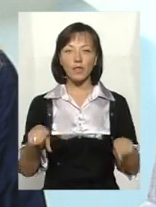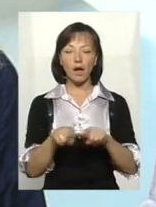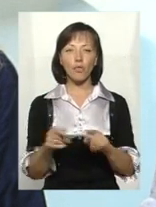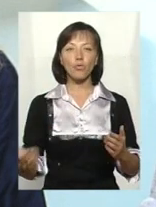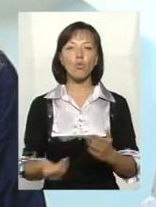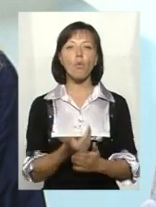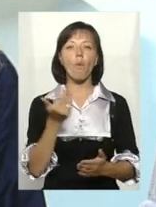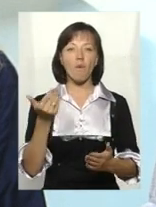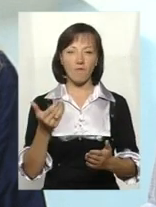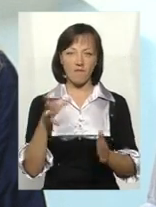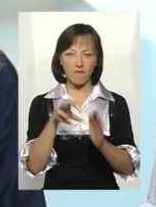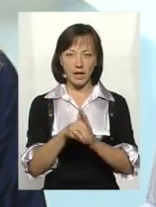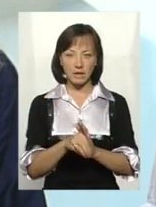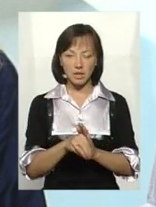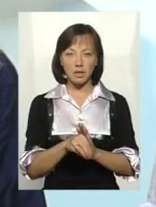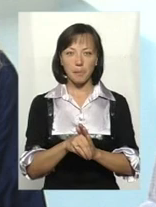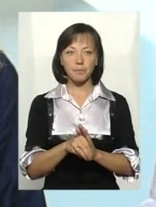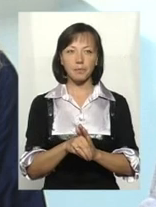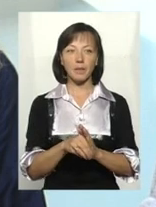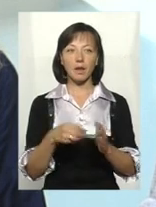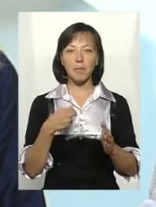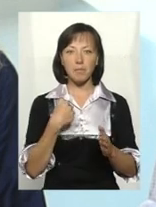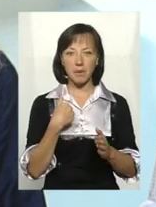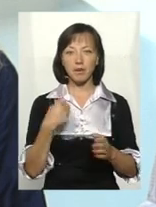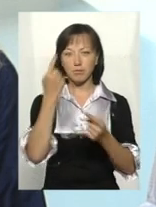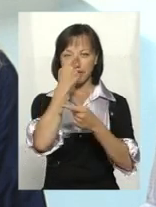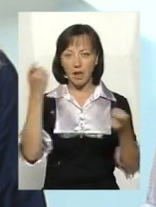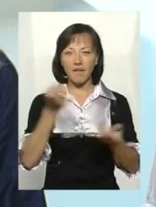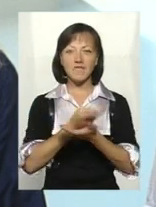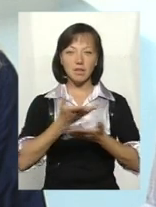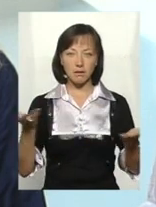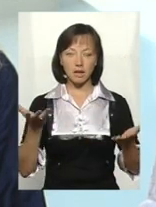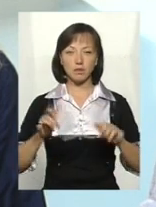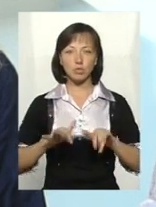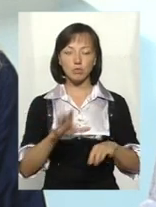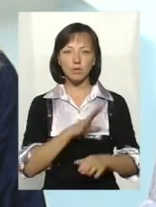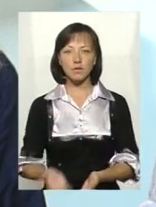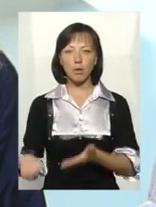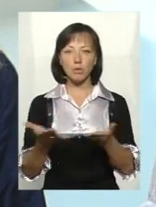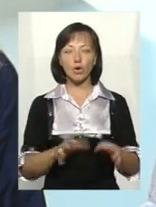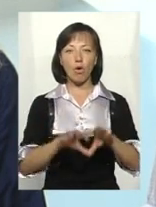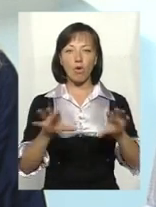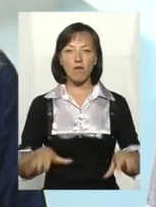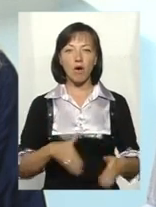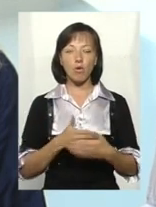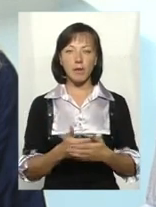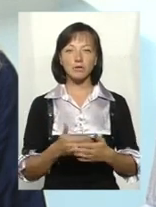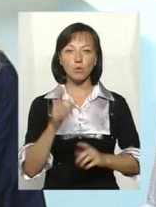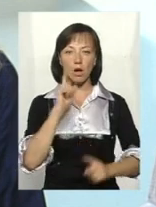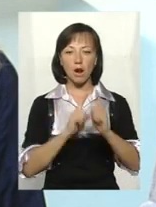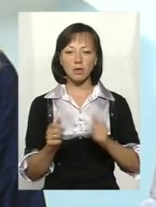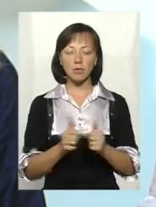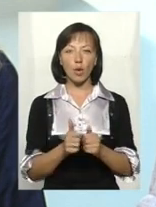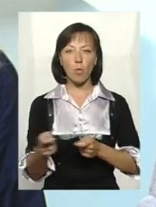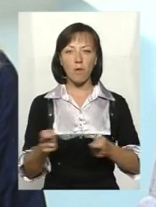нововведення, оскільки ми декларували відкритість процесу, був запрошений голова громадської ради при управлінні освіти,